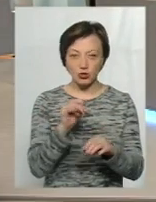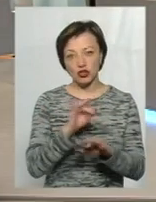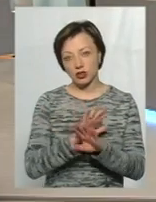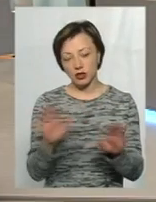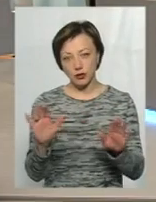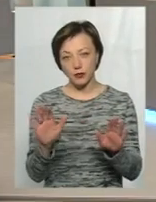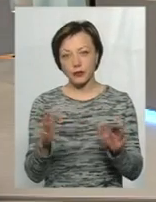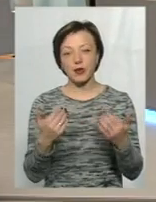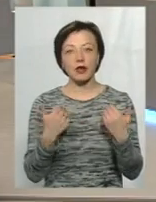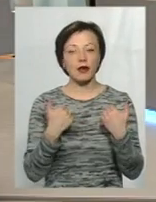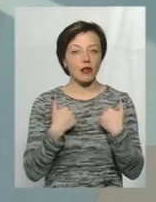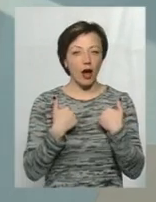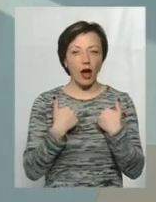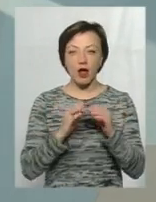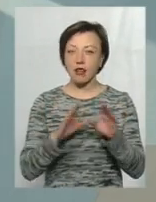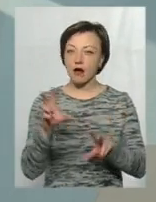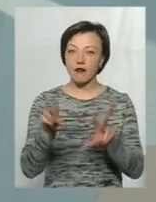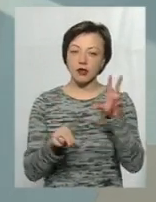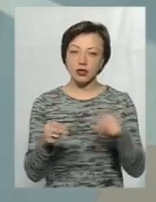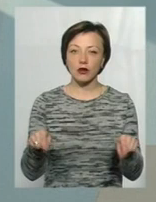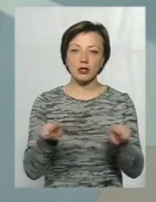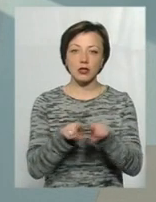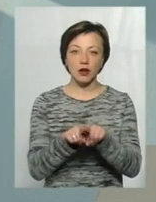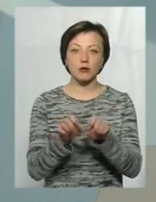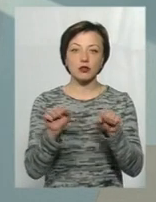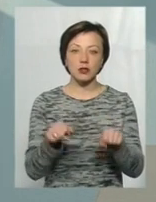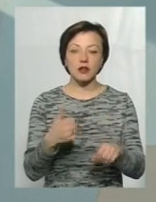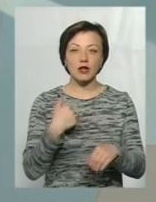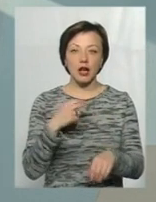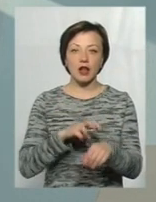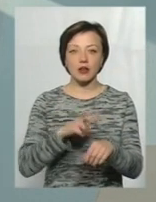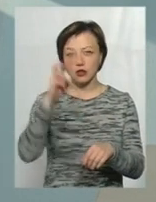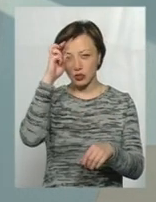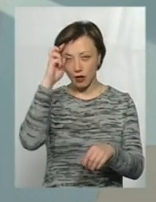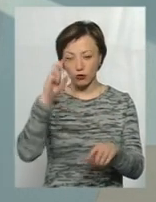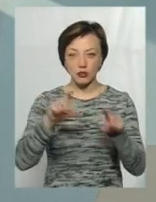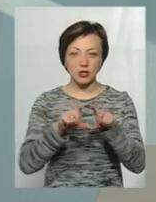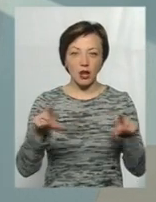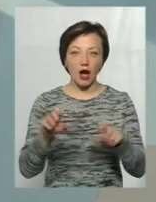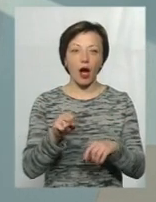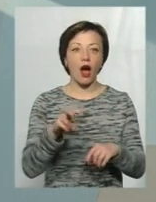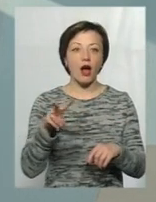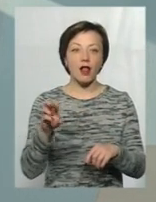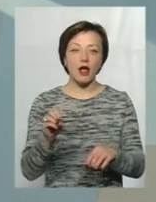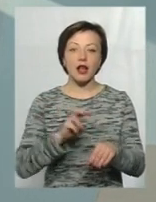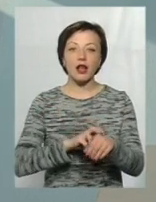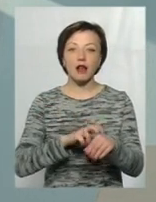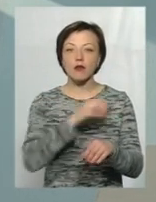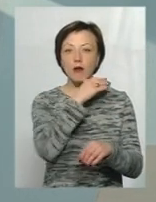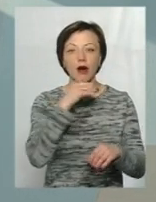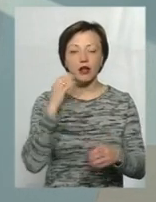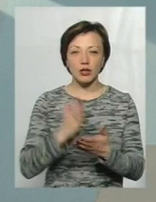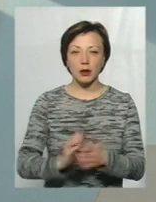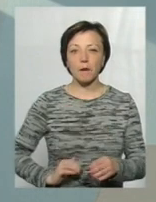Я не вважаю так. Ну, можливо, тому що я є лікарем, яка працює в державному закладі. Проте лікарів багато є